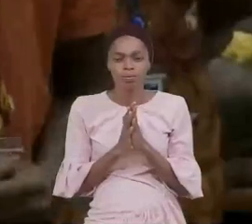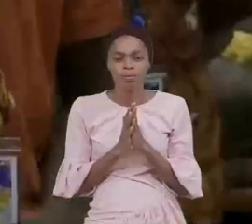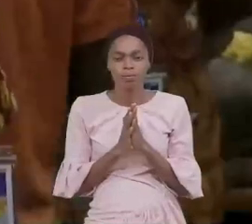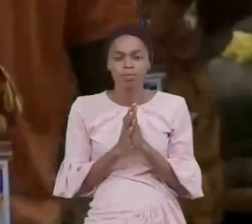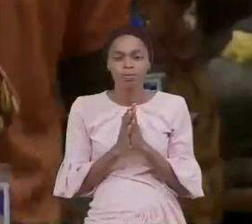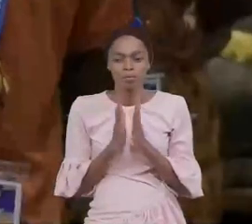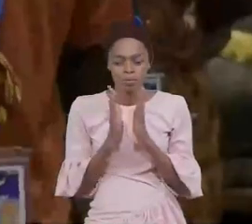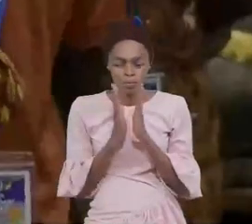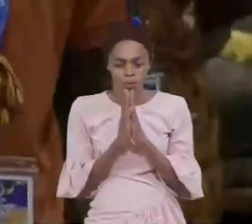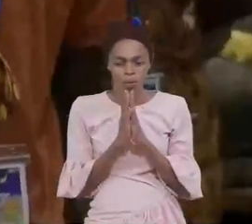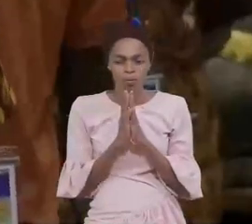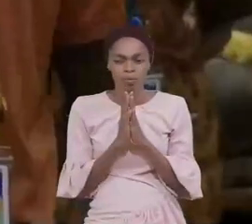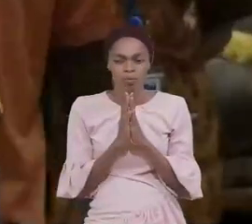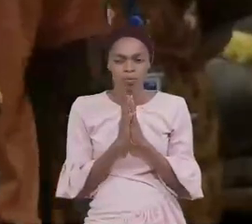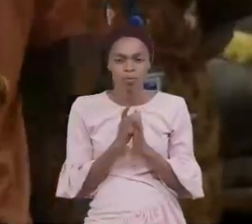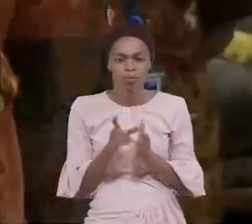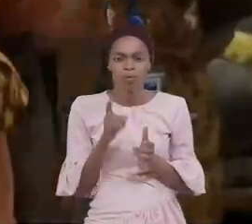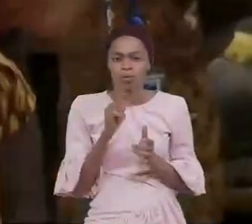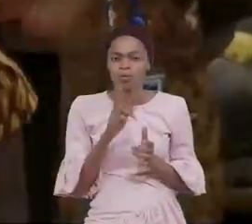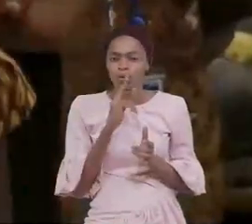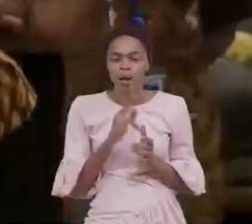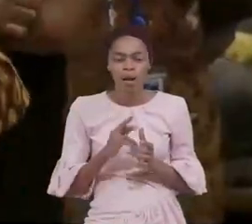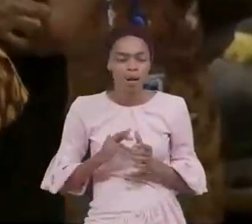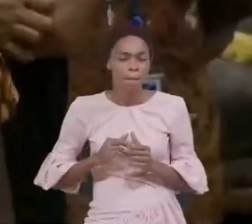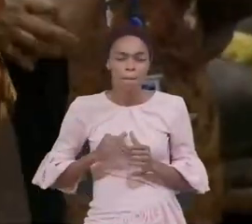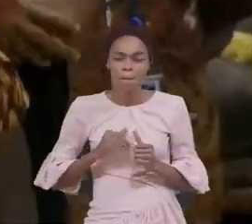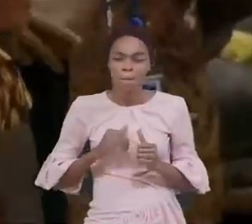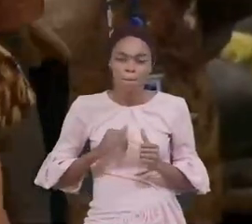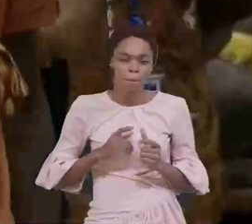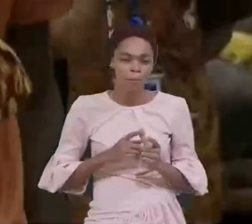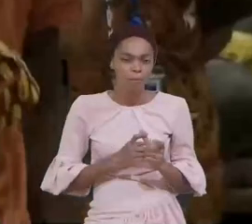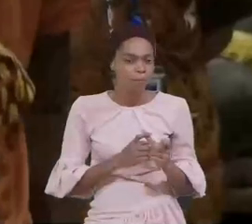Vous êtes diligent. Vous êtes persuasif.